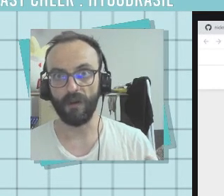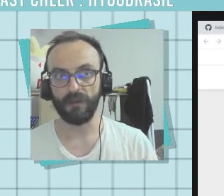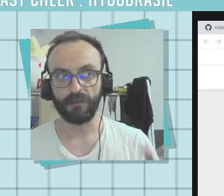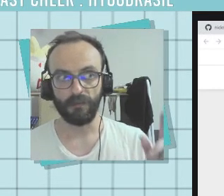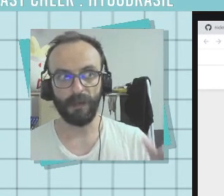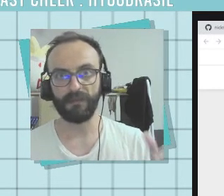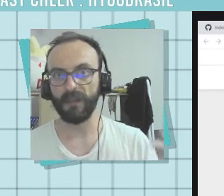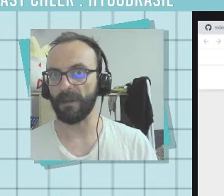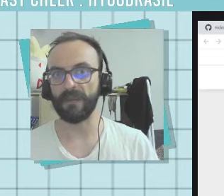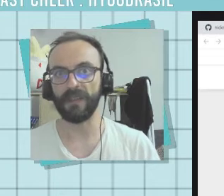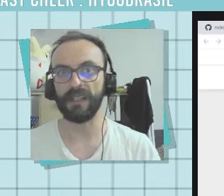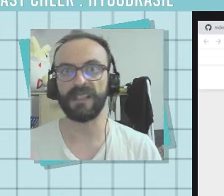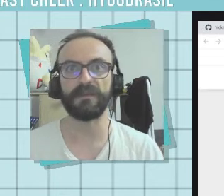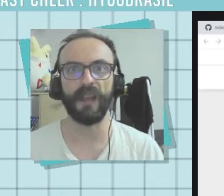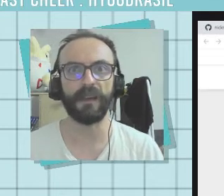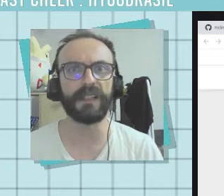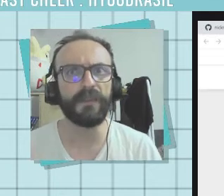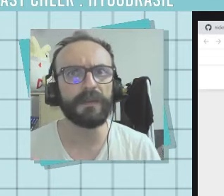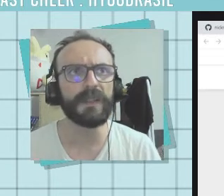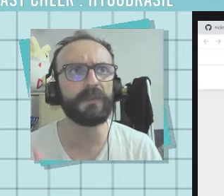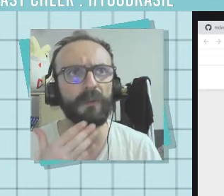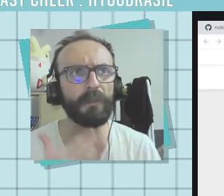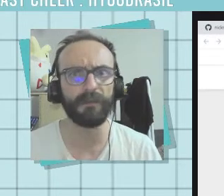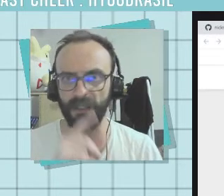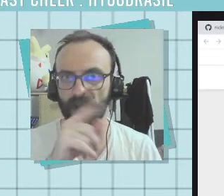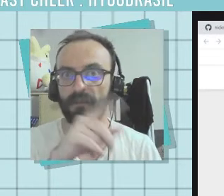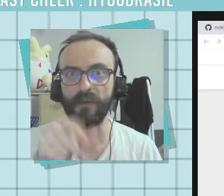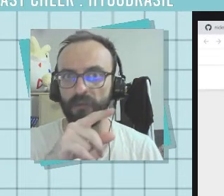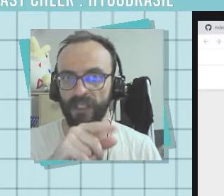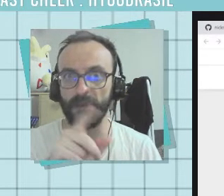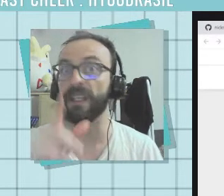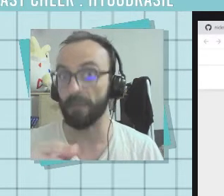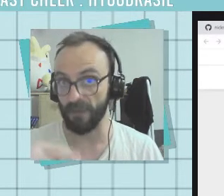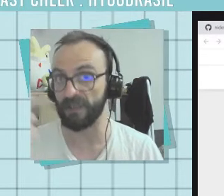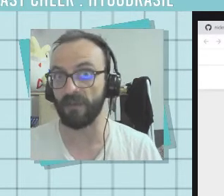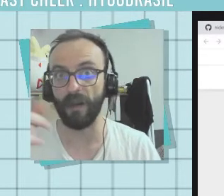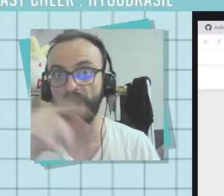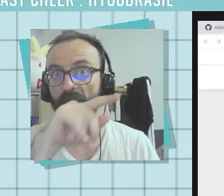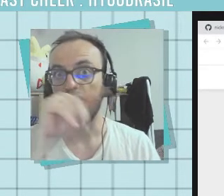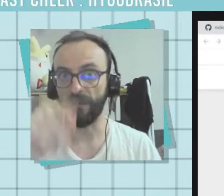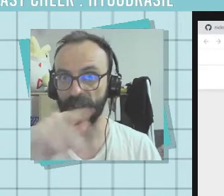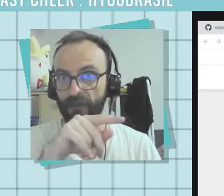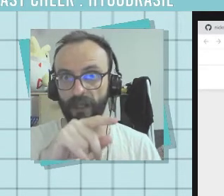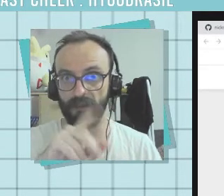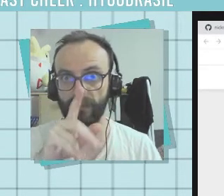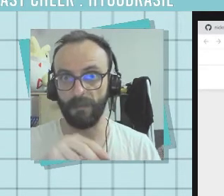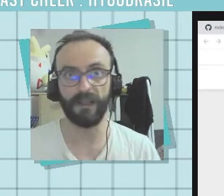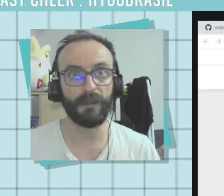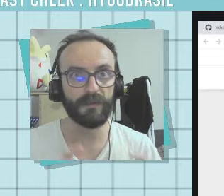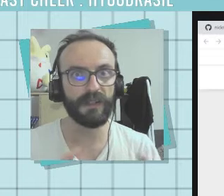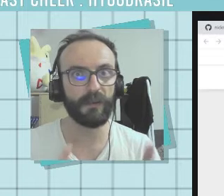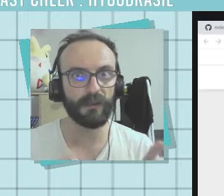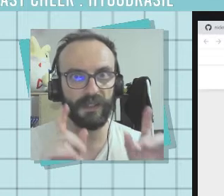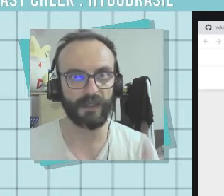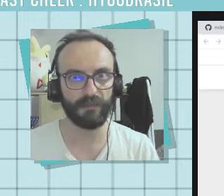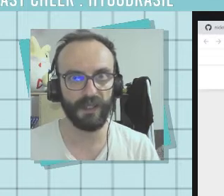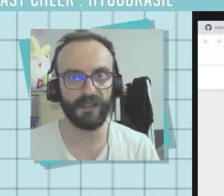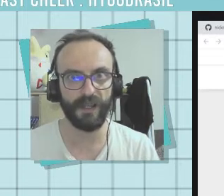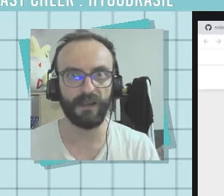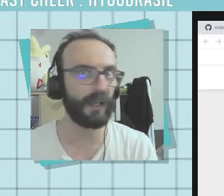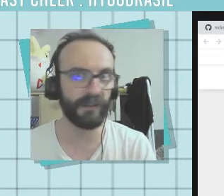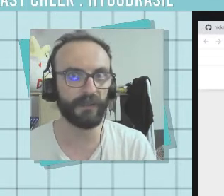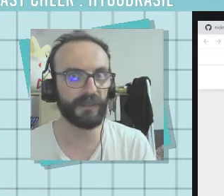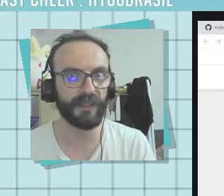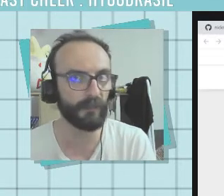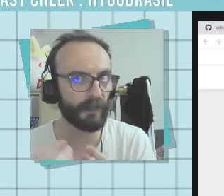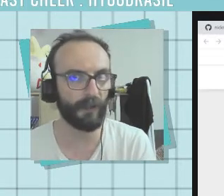Ou alors, paf, la personne active un petit bouton, paf, et là elle voit qu'on lui explique et peut-être que avec ce label, elle peut se dire, ok, ça veut dire ça,